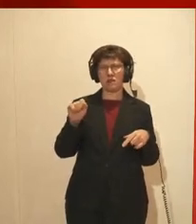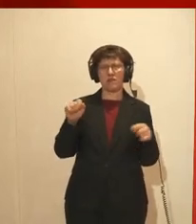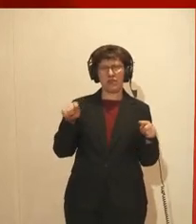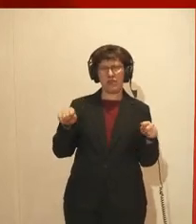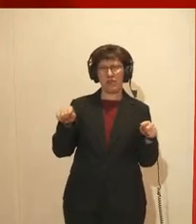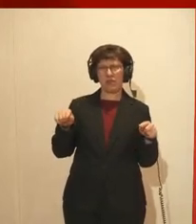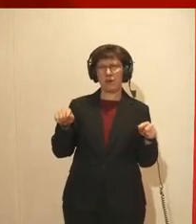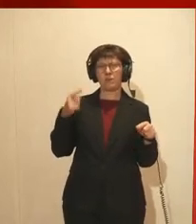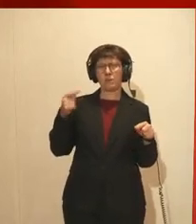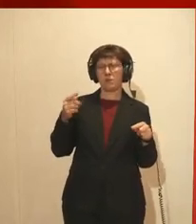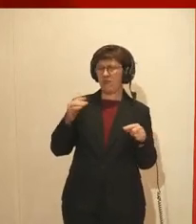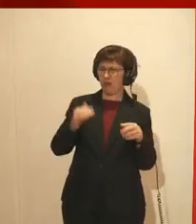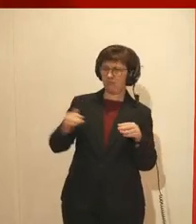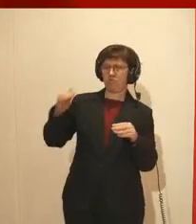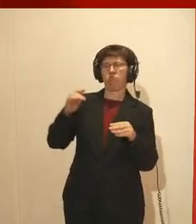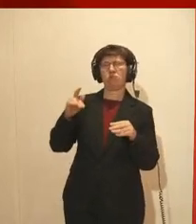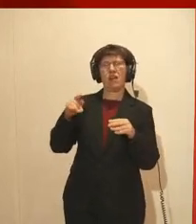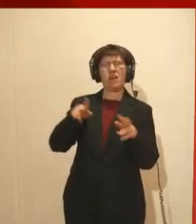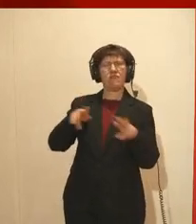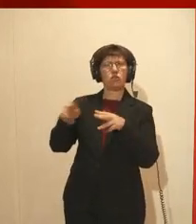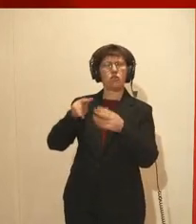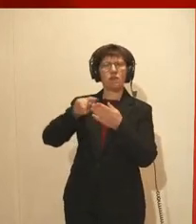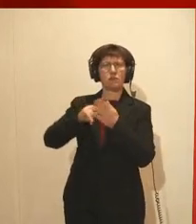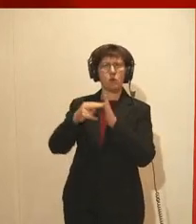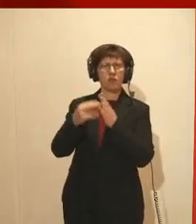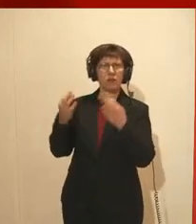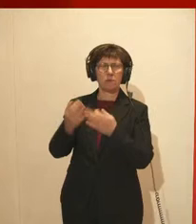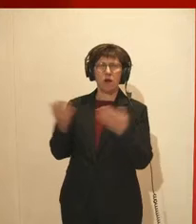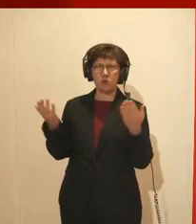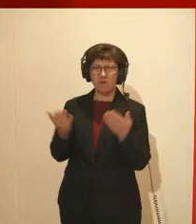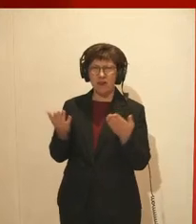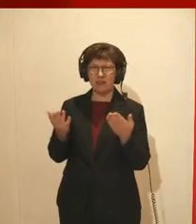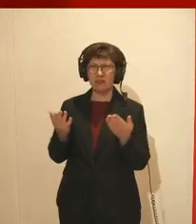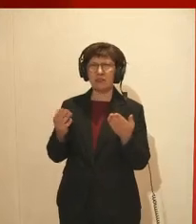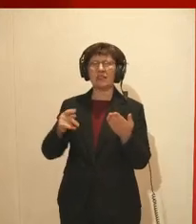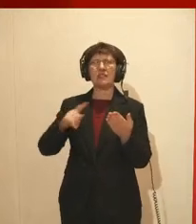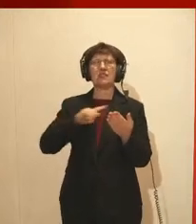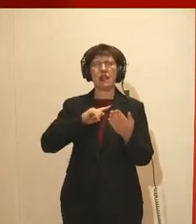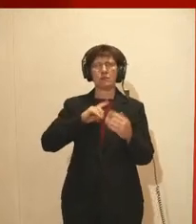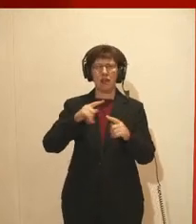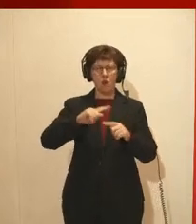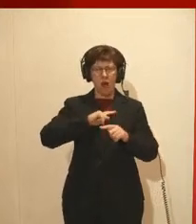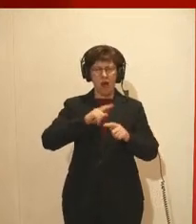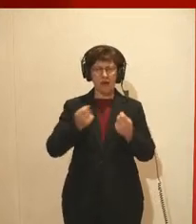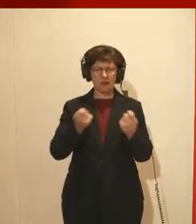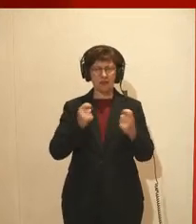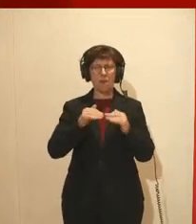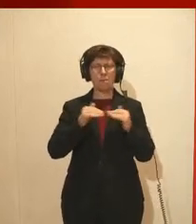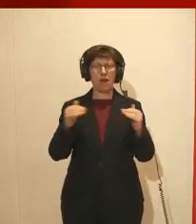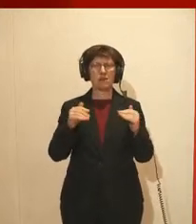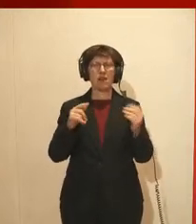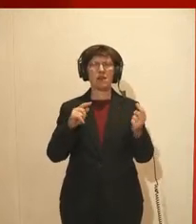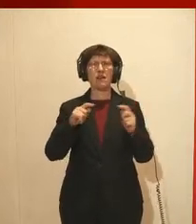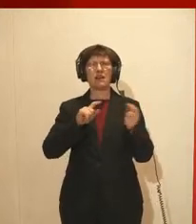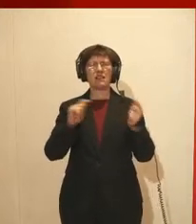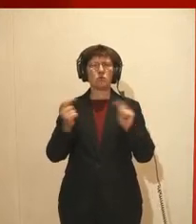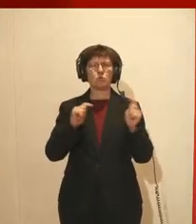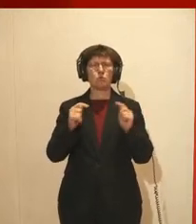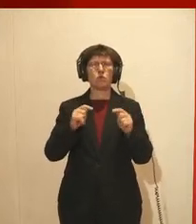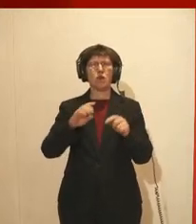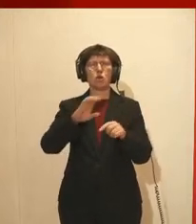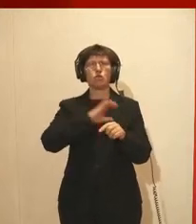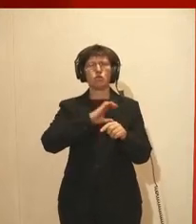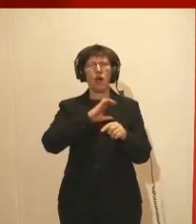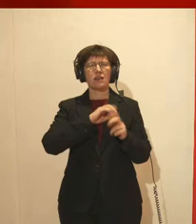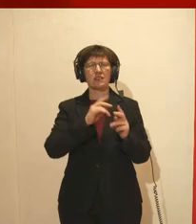dem update dass unsere wirtschaftspolitik braucht und ich hatte eben ein eigenes panel zum thema welche chancen haben wir für